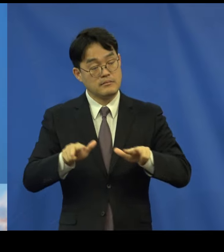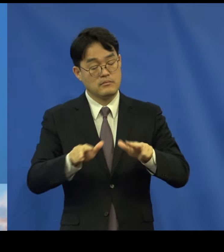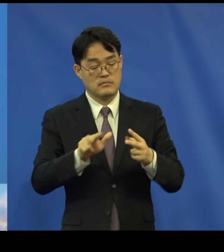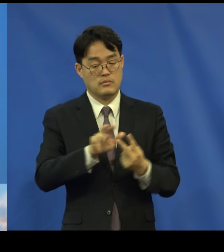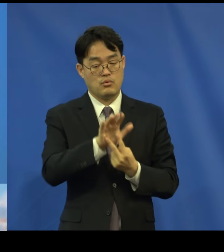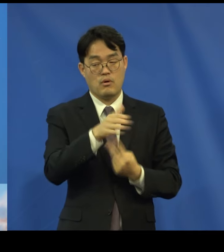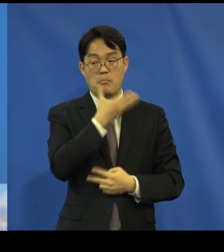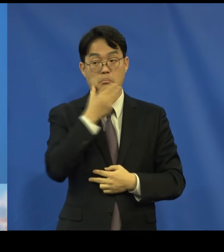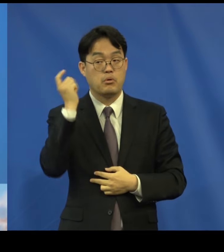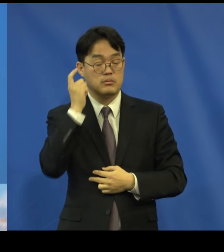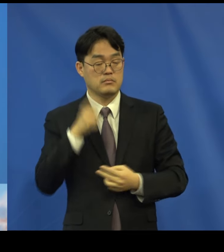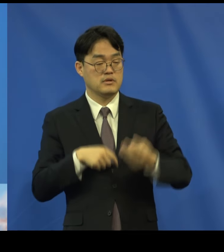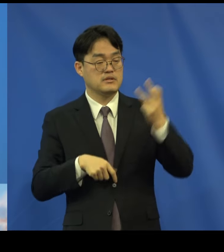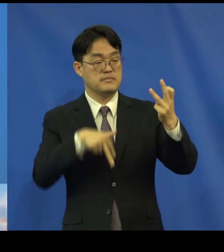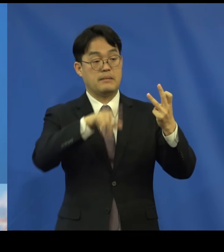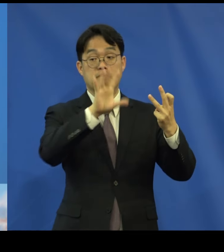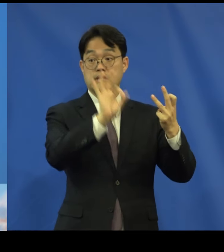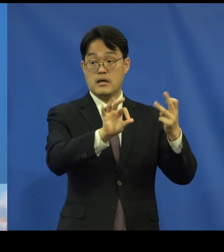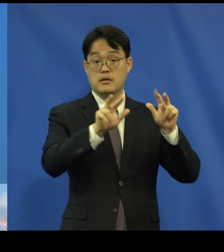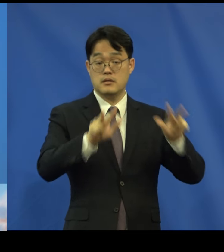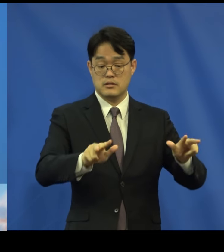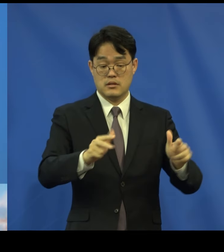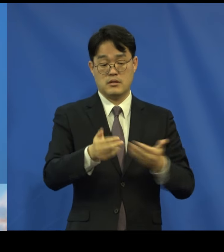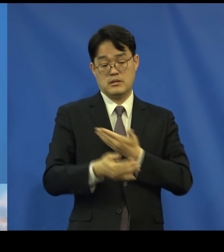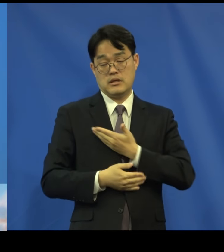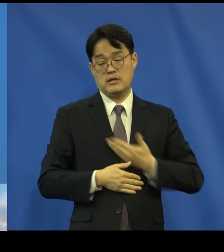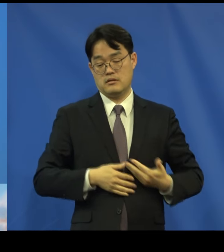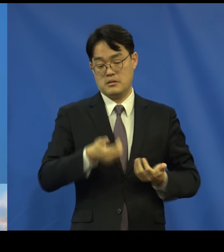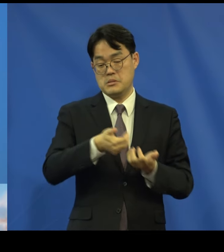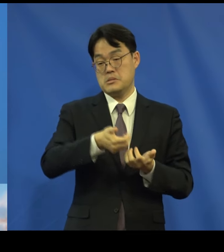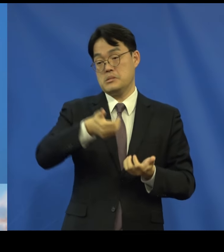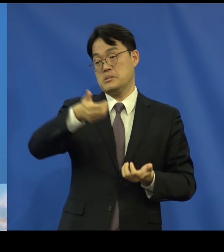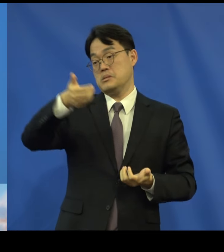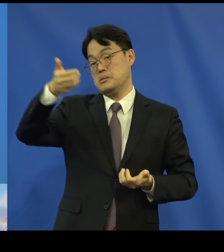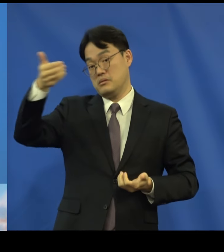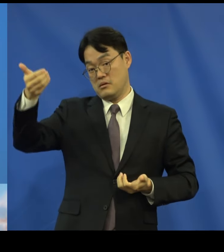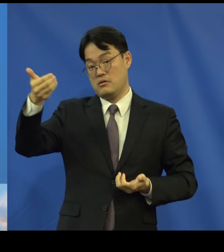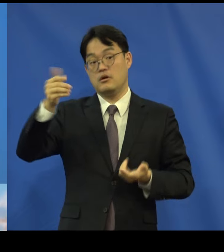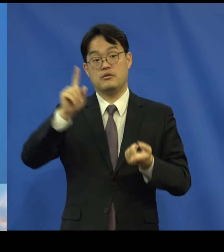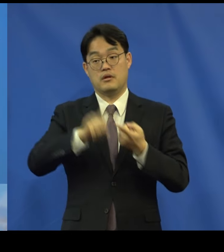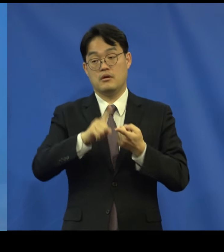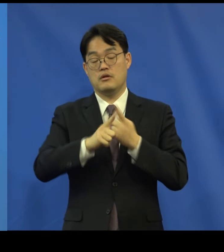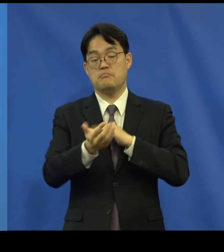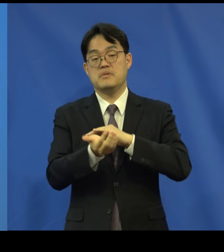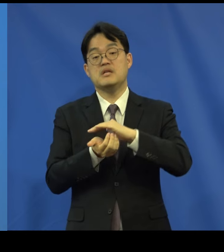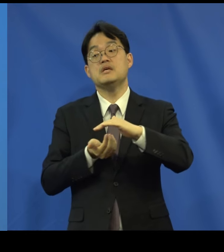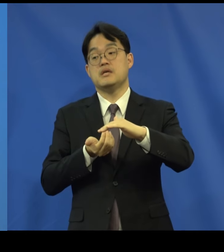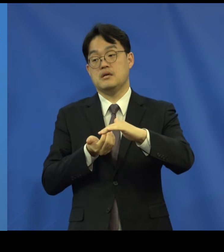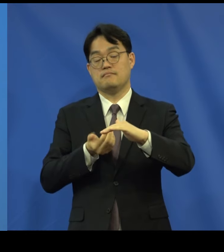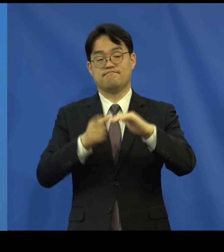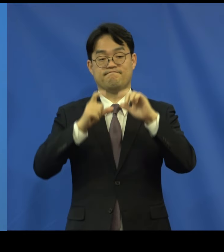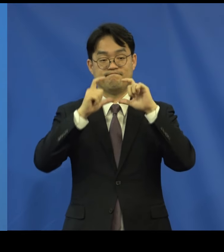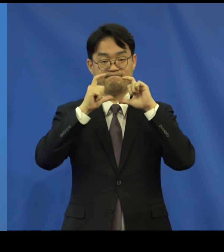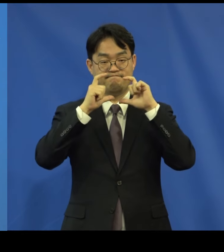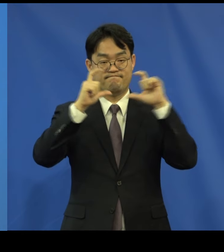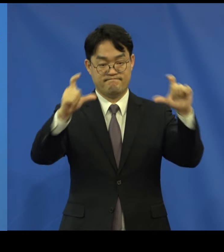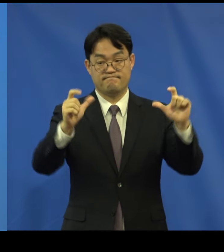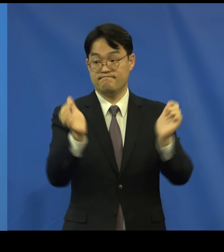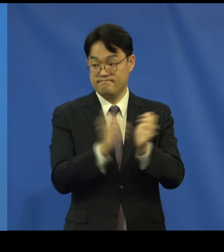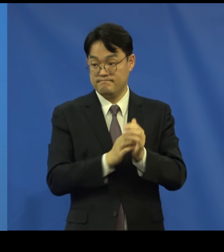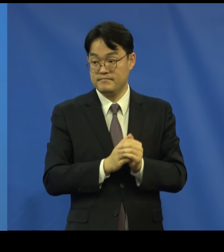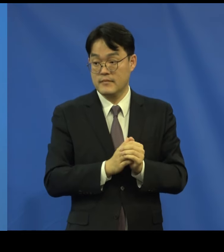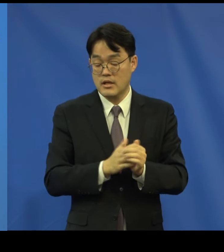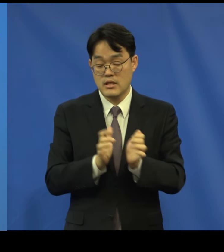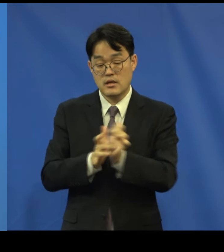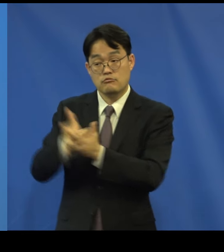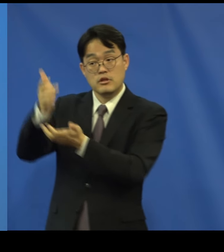이제 제자들과 헤어지기 위해서 떠나실 것을 예고하셨어요. 13장 후반부에도 보면